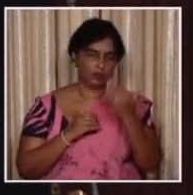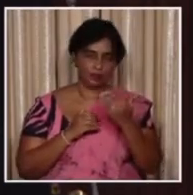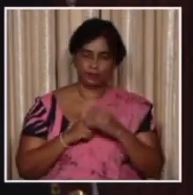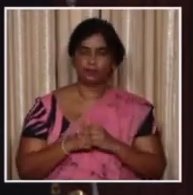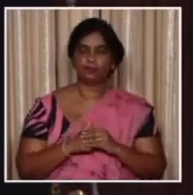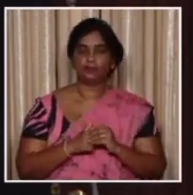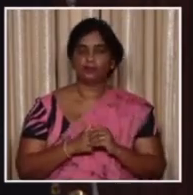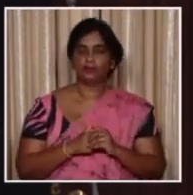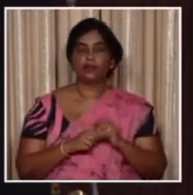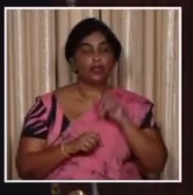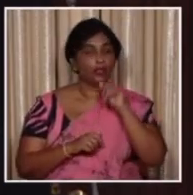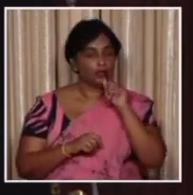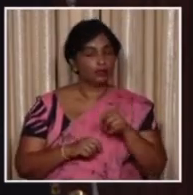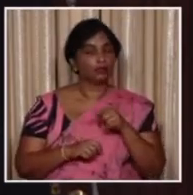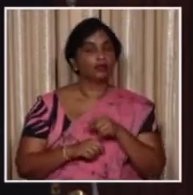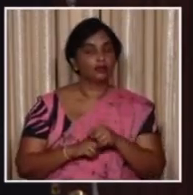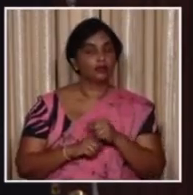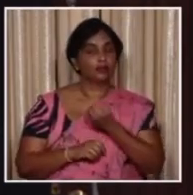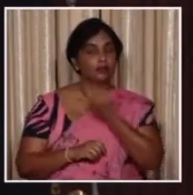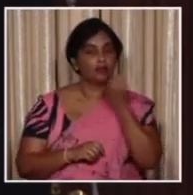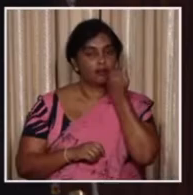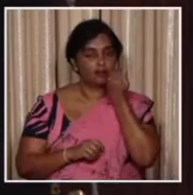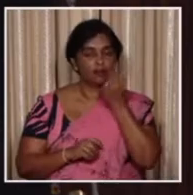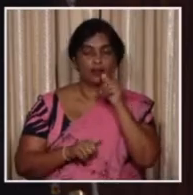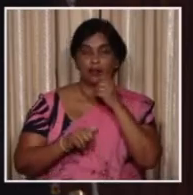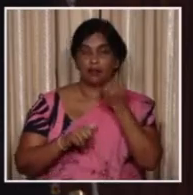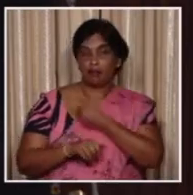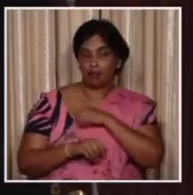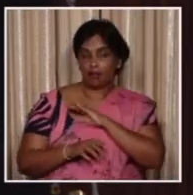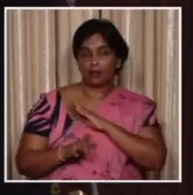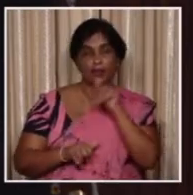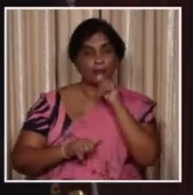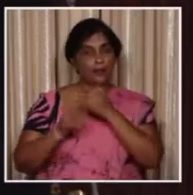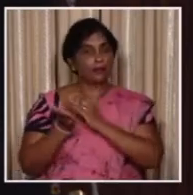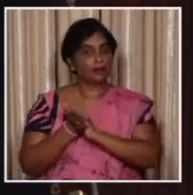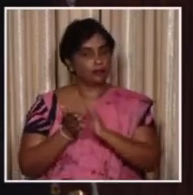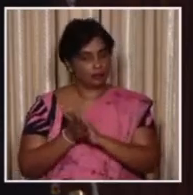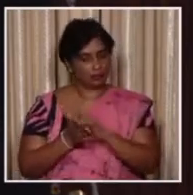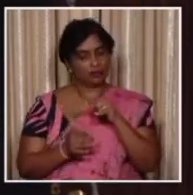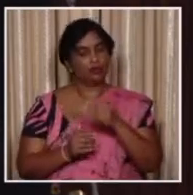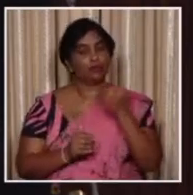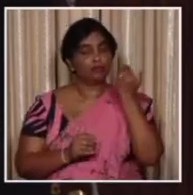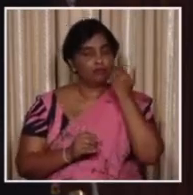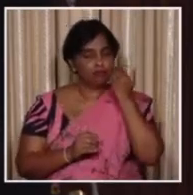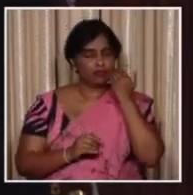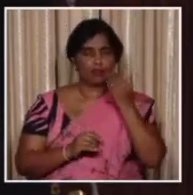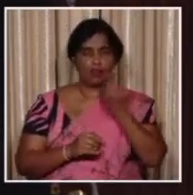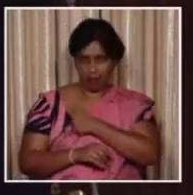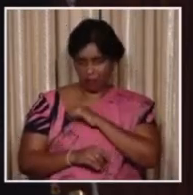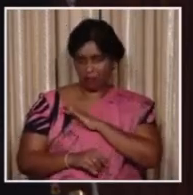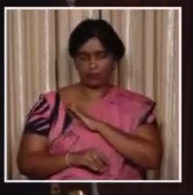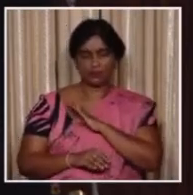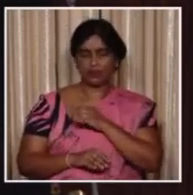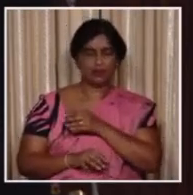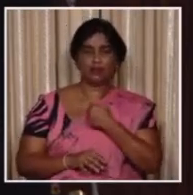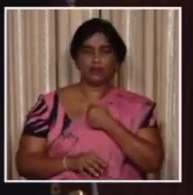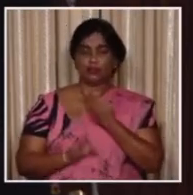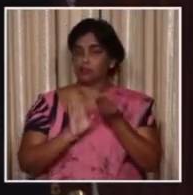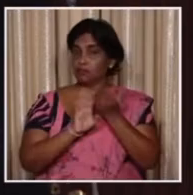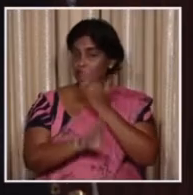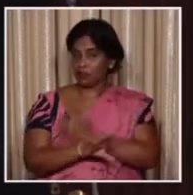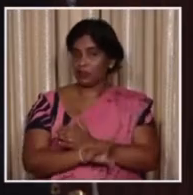දකින්නේ. ඇත්ත වශයෙන්ම මේ ගිලනුණ්ඩු උපස්ථාන කිරීම ස්වාමින් වහන්සේලාද සාමාන්‍ය මිනිසුන්ද කියන එකට වඩා අපි දන්නවා